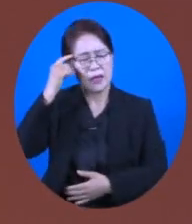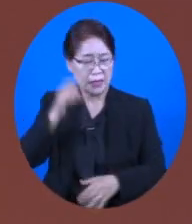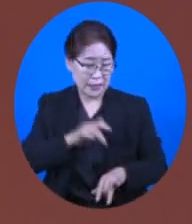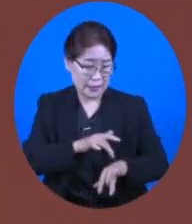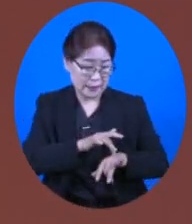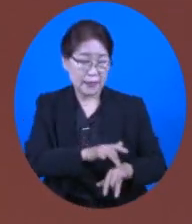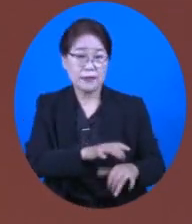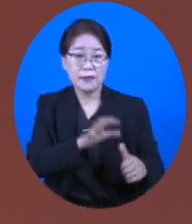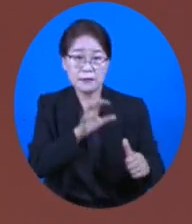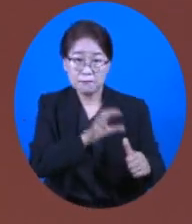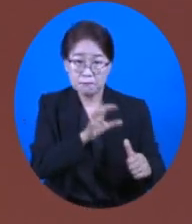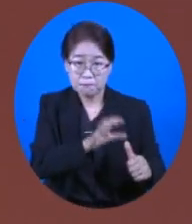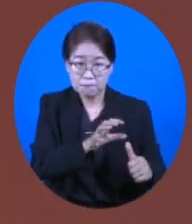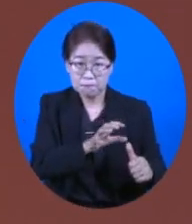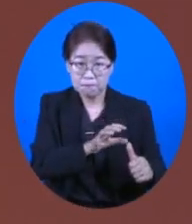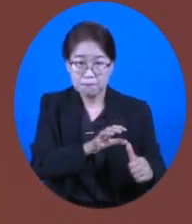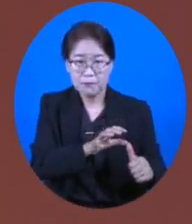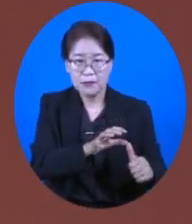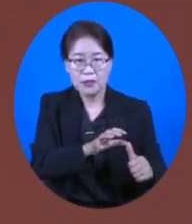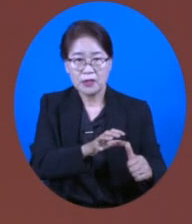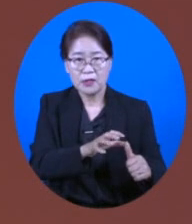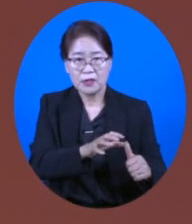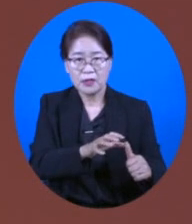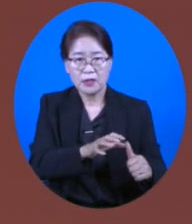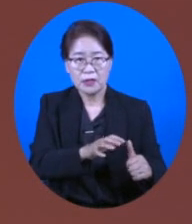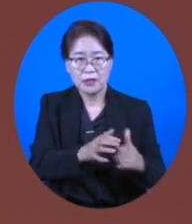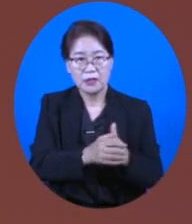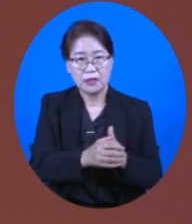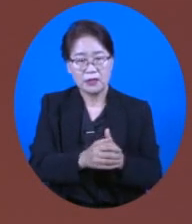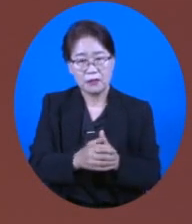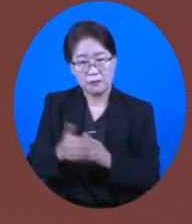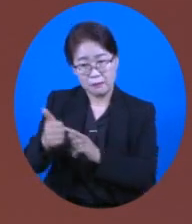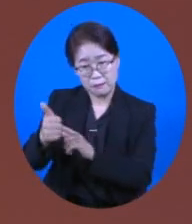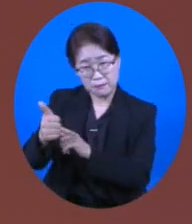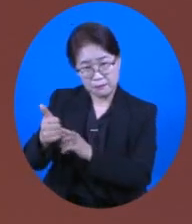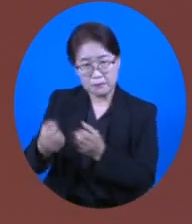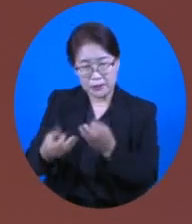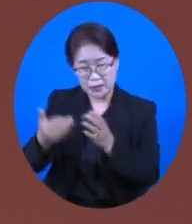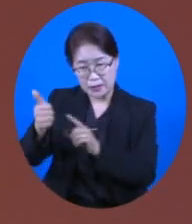사탄을 책망하시고 여호수아를 옹호하셨을까요?